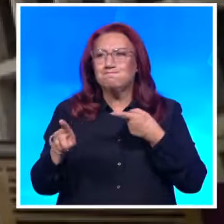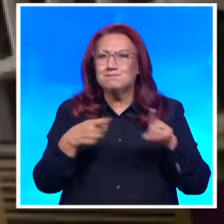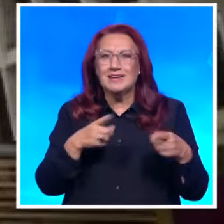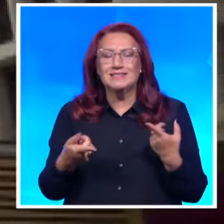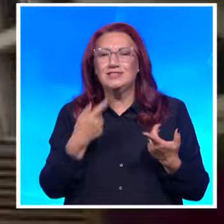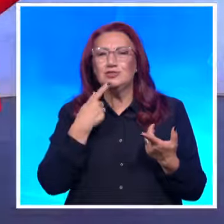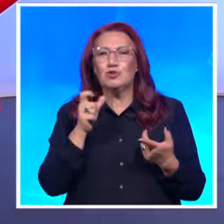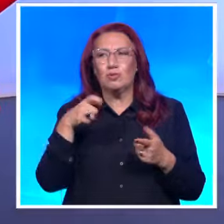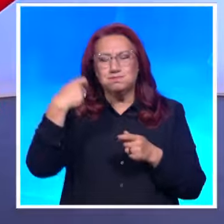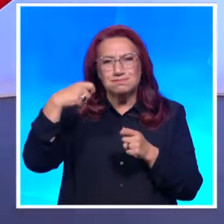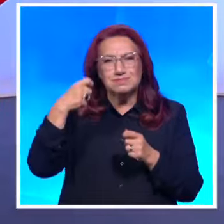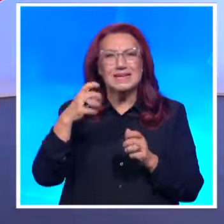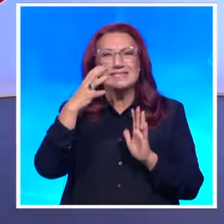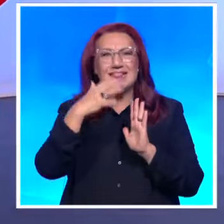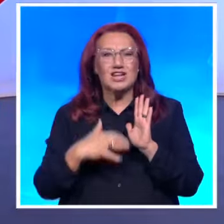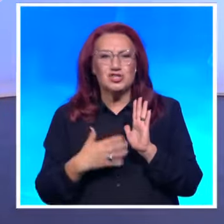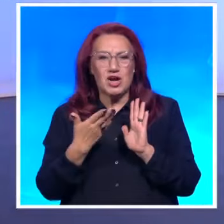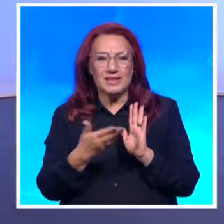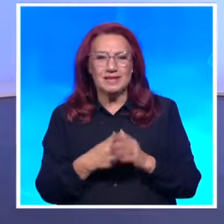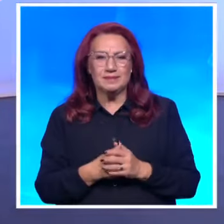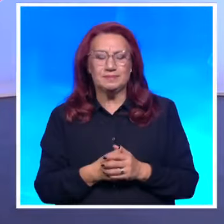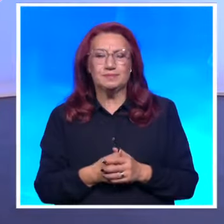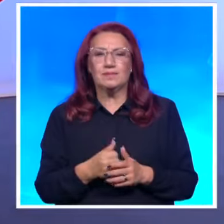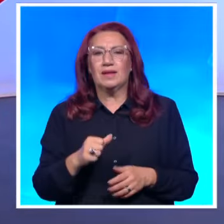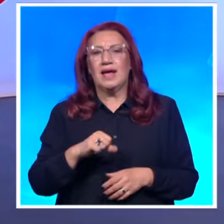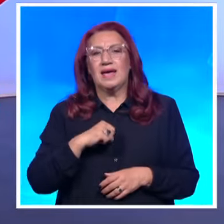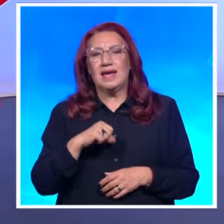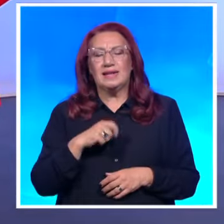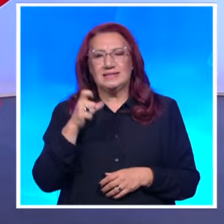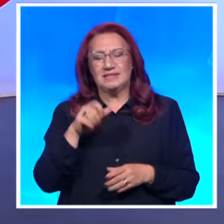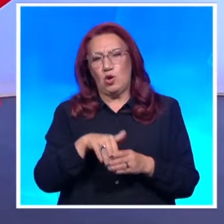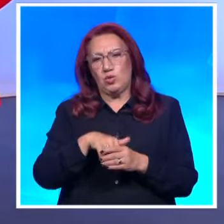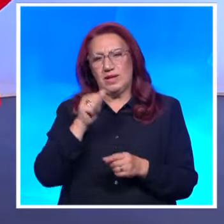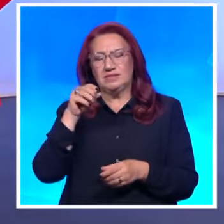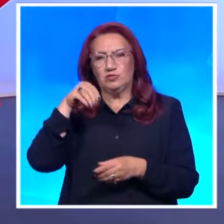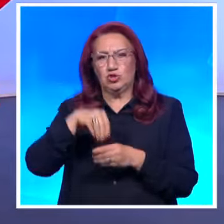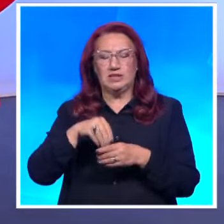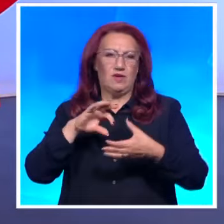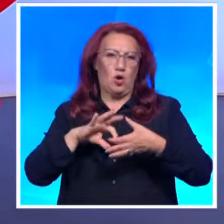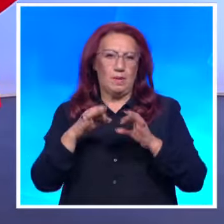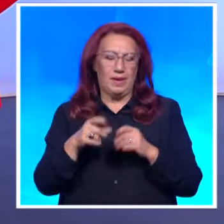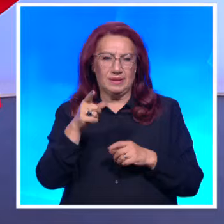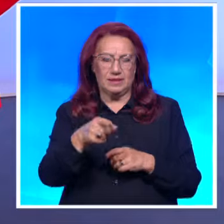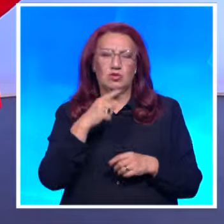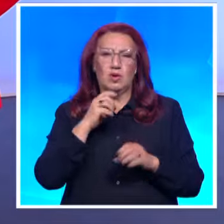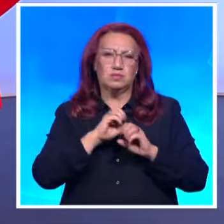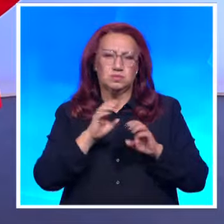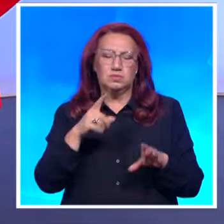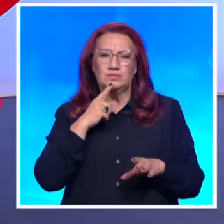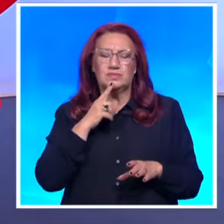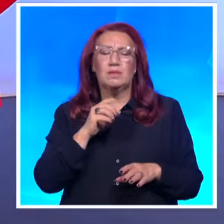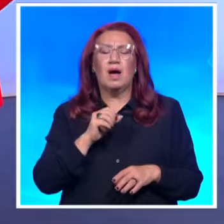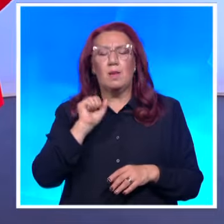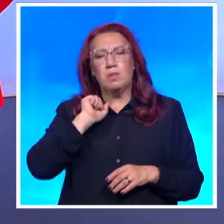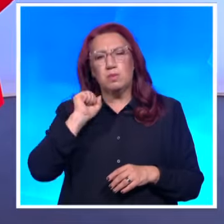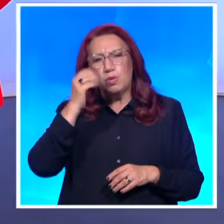съдържание. А Яник Синер се отказа от участие на Олимпийските игри. Световният номер 1 обяви, че има възпаление на